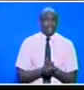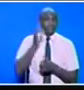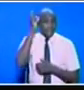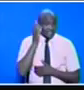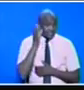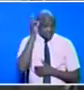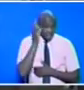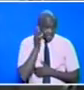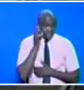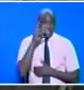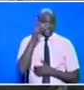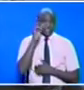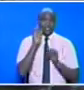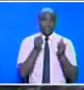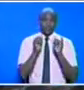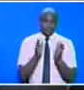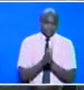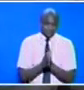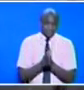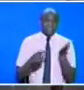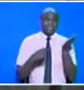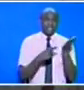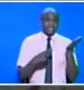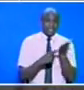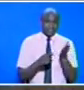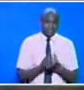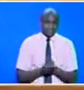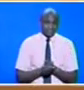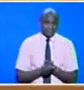Mtelaki, KT News, Taita Taveta.